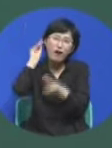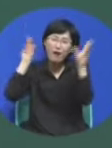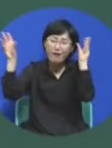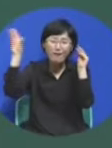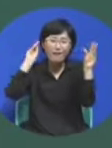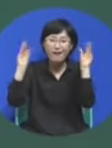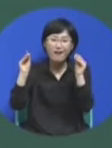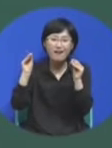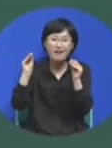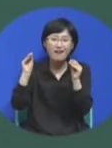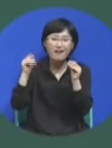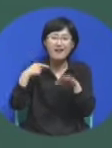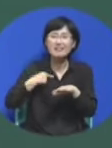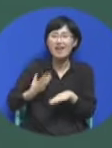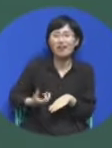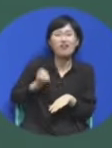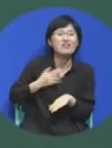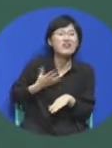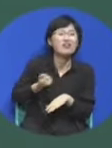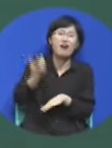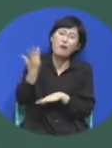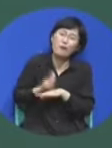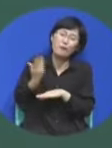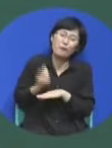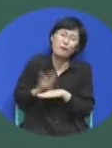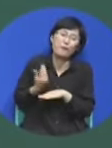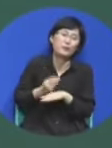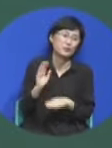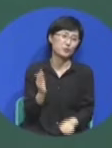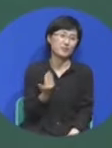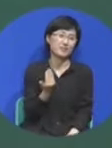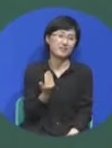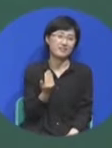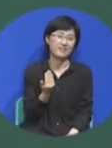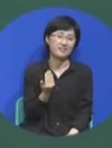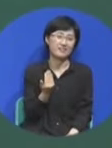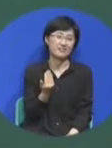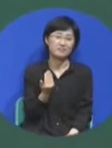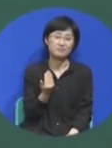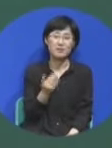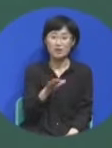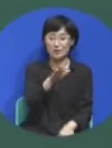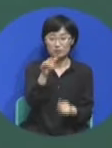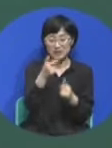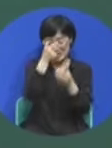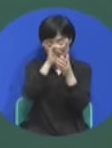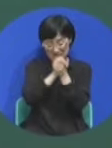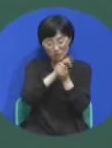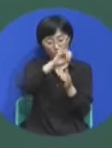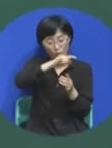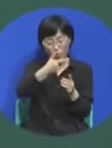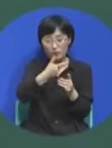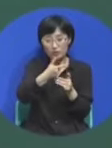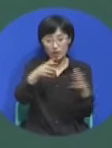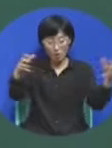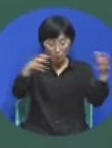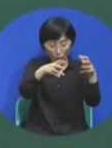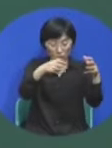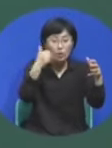信徒们已经靠着赞美心门敞开。 그냥 말씀이 그냥 주어지면 그 말씀을 얼마나 또 기도온 분들이 갈급해서 왔겠어요.